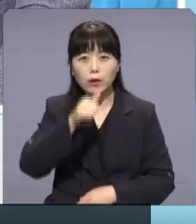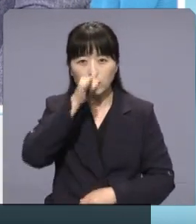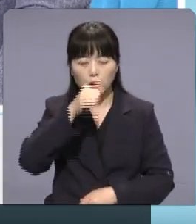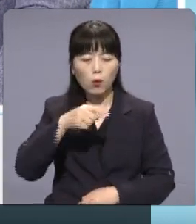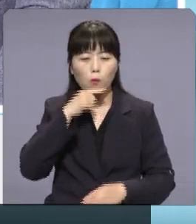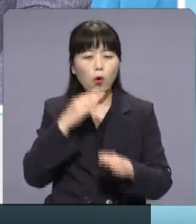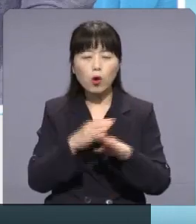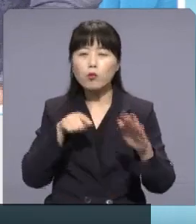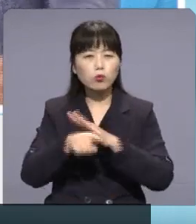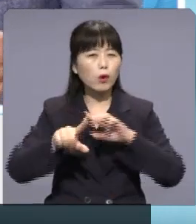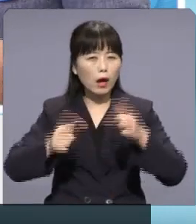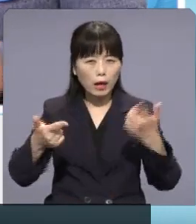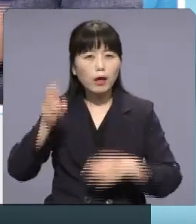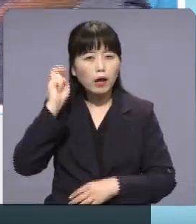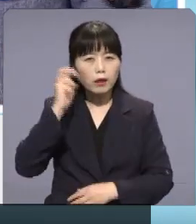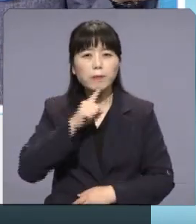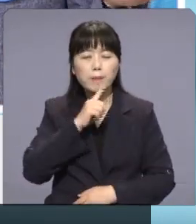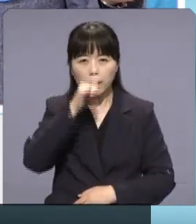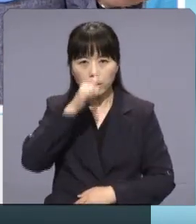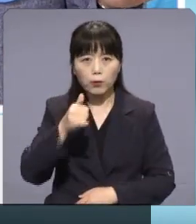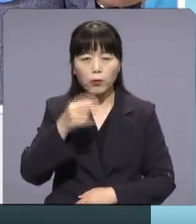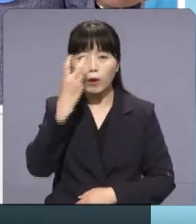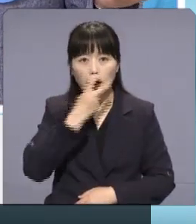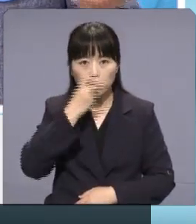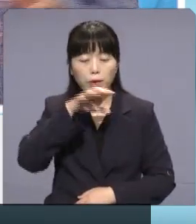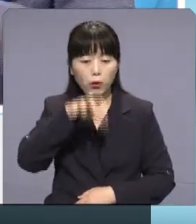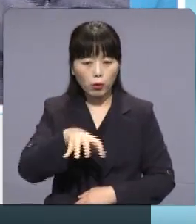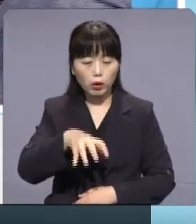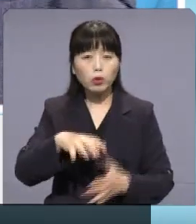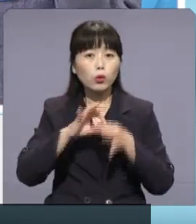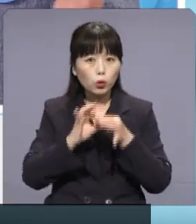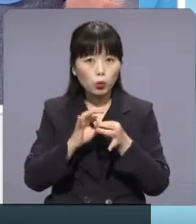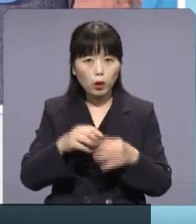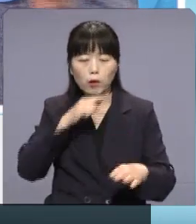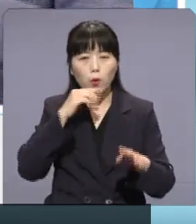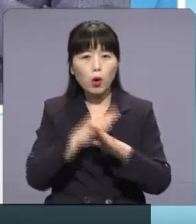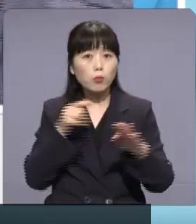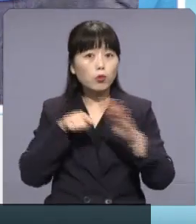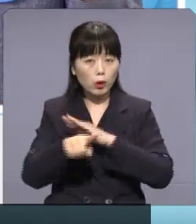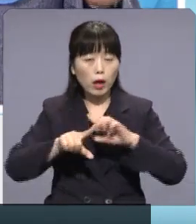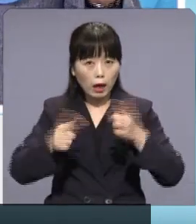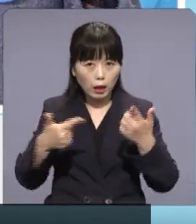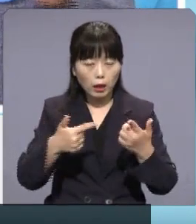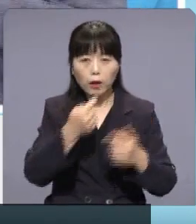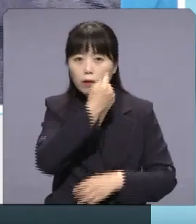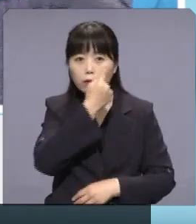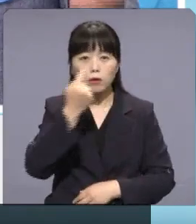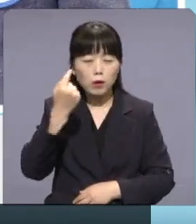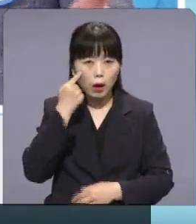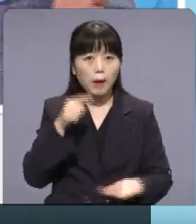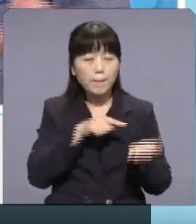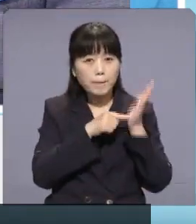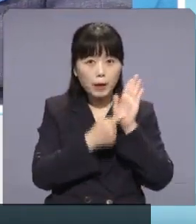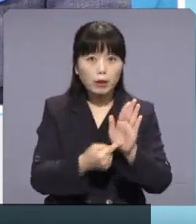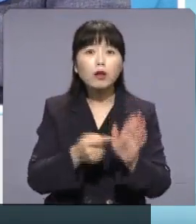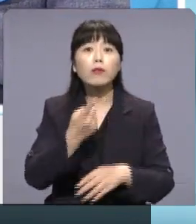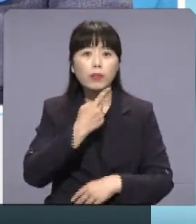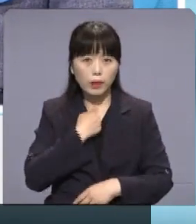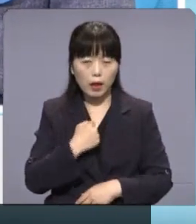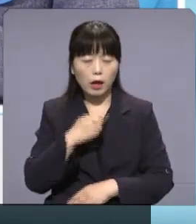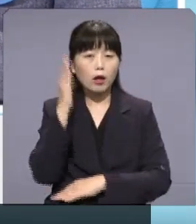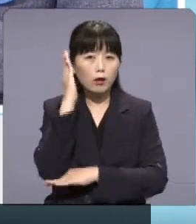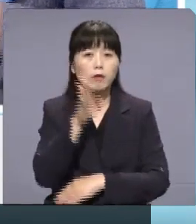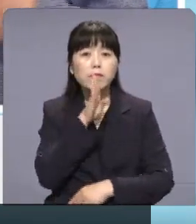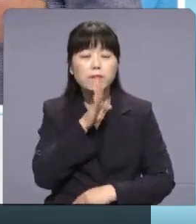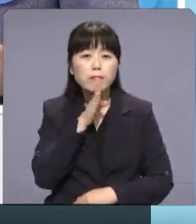라고 먼저 얘기를 했잖아요. 예를 들면 감성 감사를 통해서 월북이 아닌 것 같다는 여러 가지 정황 증거들이 밝혀졌습니다. 네. 라고 하는 게